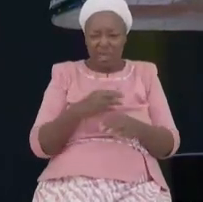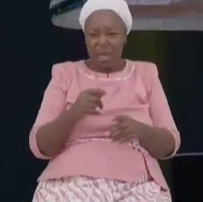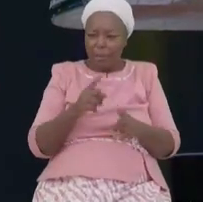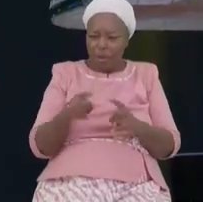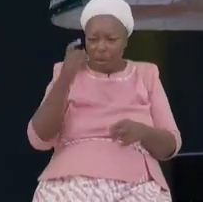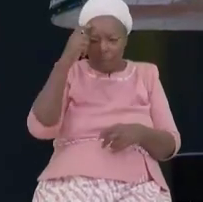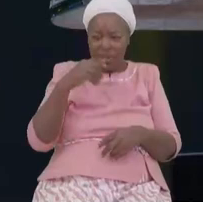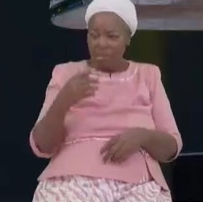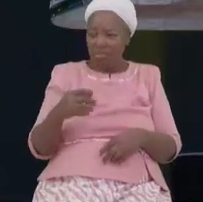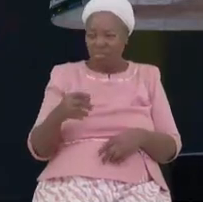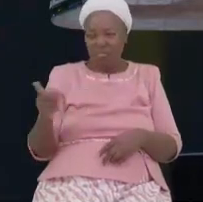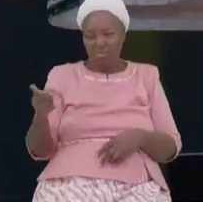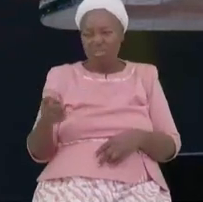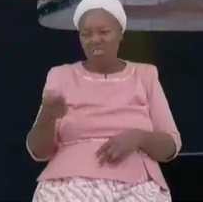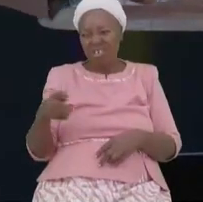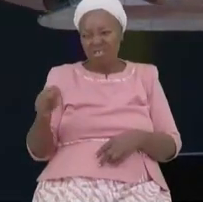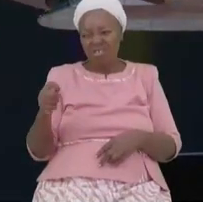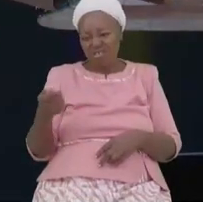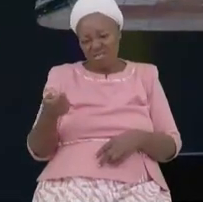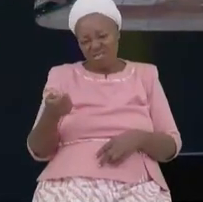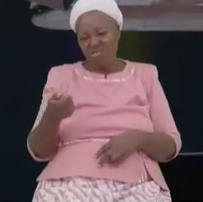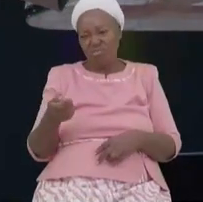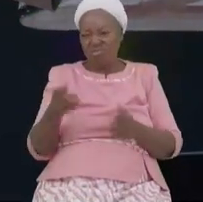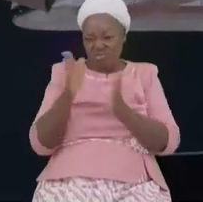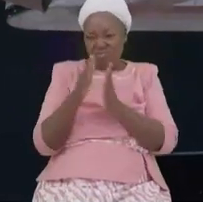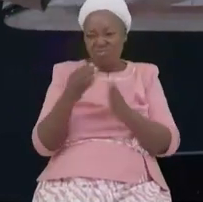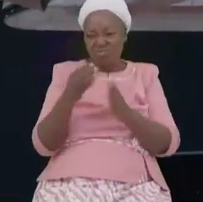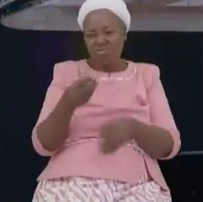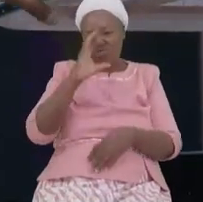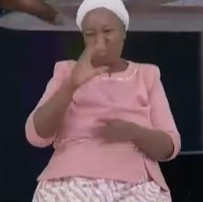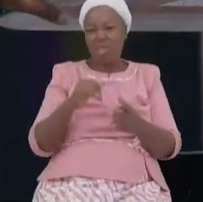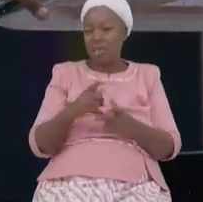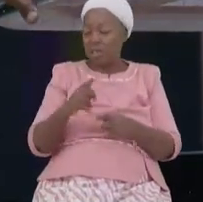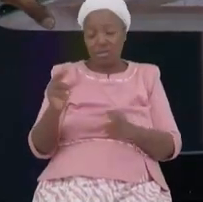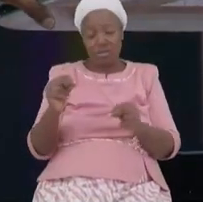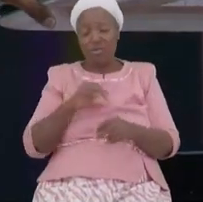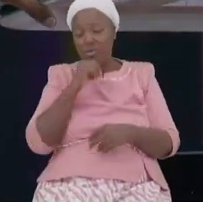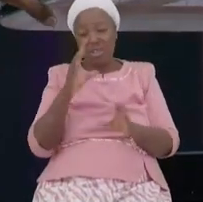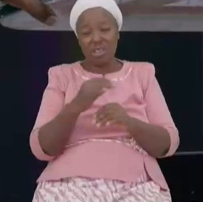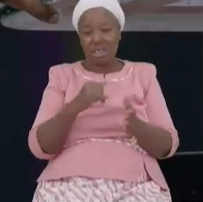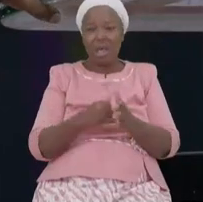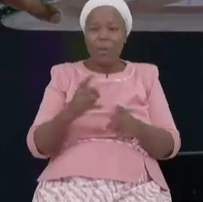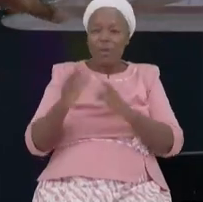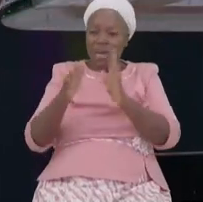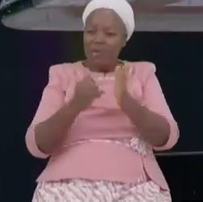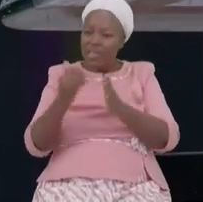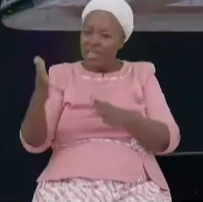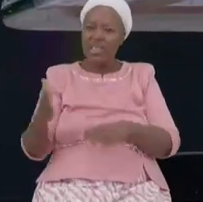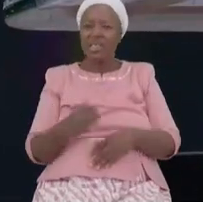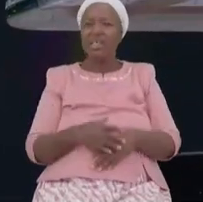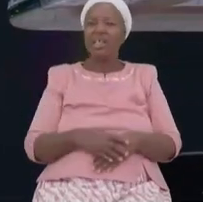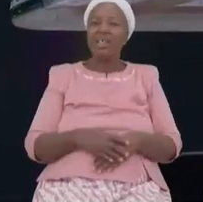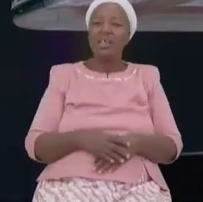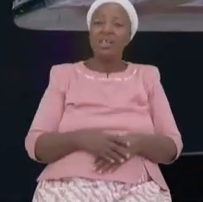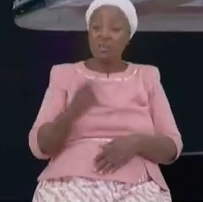ça. Mais tu laisses la chose là où tu peux voir le sucre à tout moment. Tu sais quoi? Bientôt, tu retourneras à ce sucre.